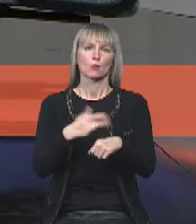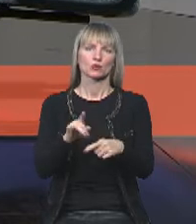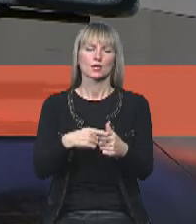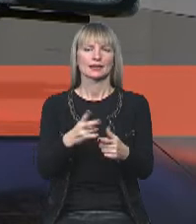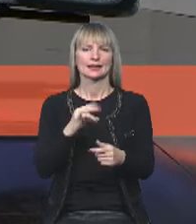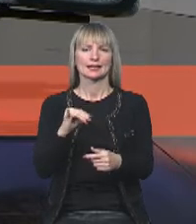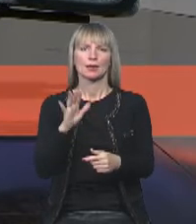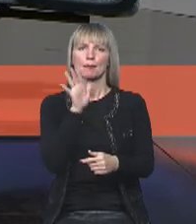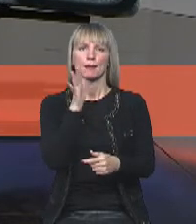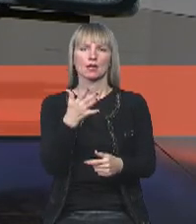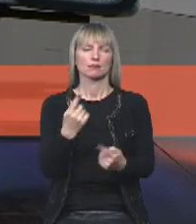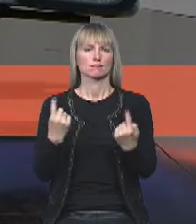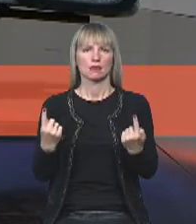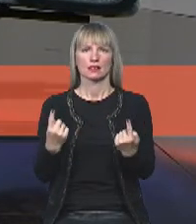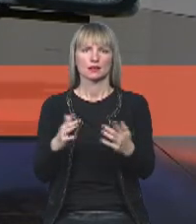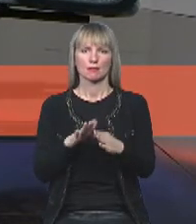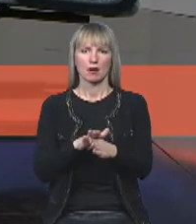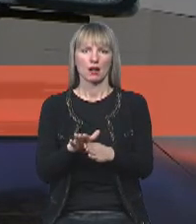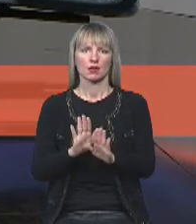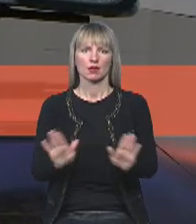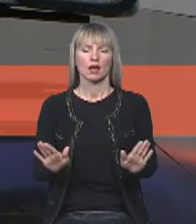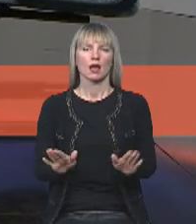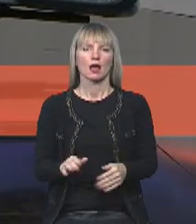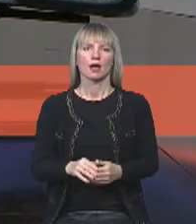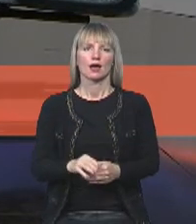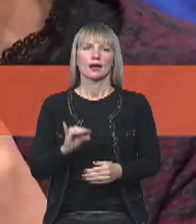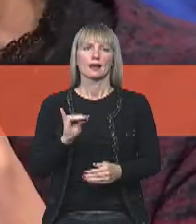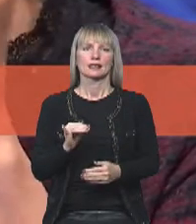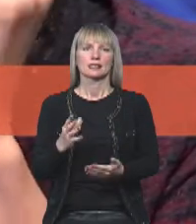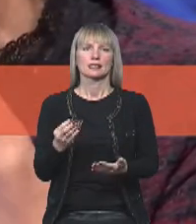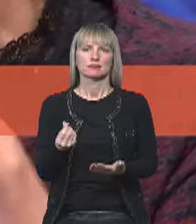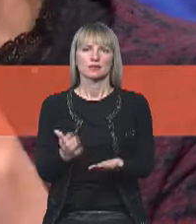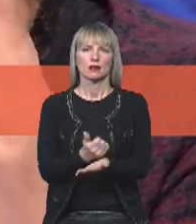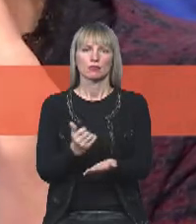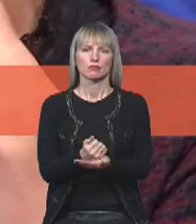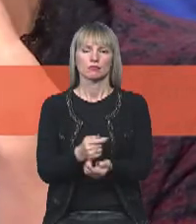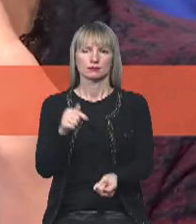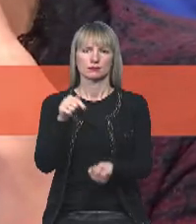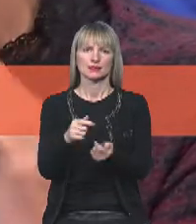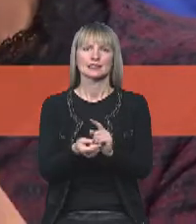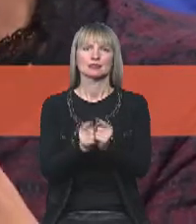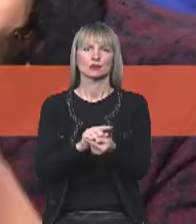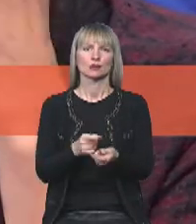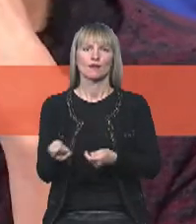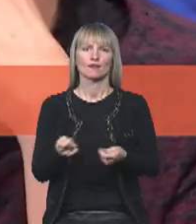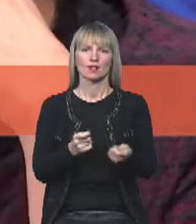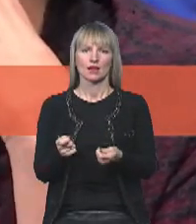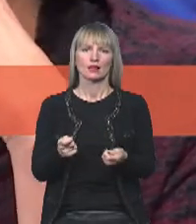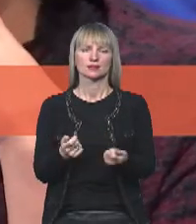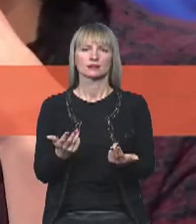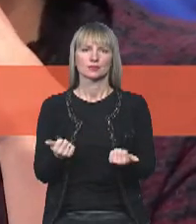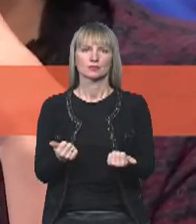чи не відходи, 5 років максимальний. І заробляє... Якось символічно співпадає зі зміною влади ну, кожні так. 5